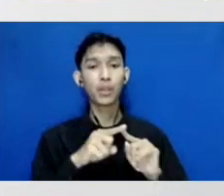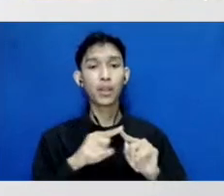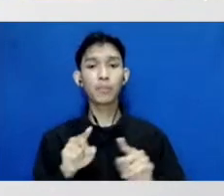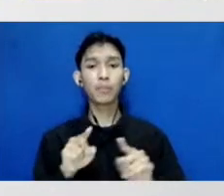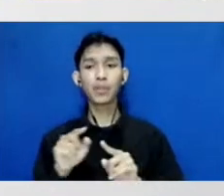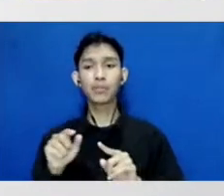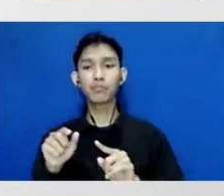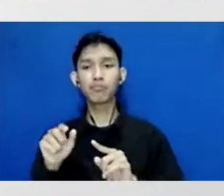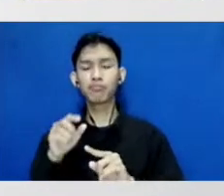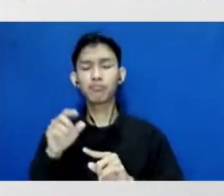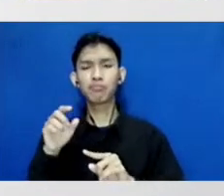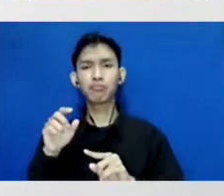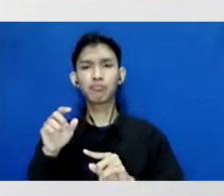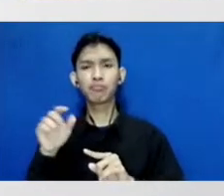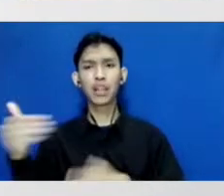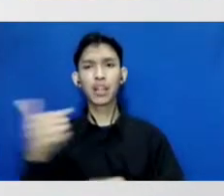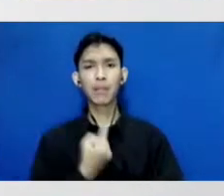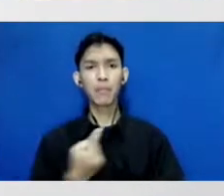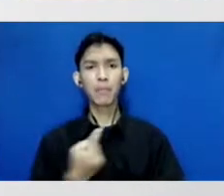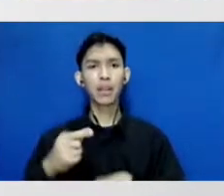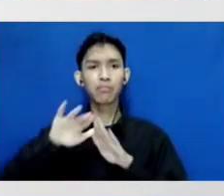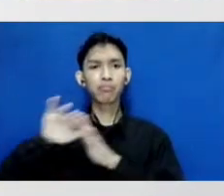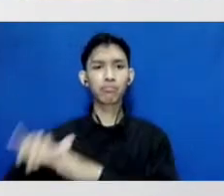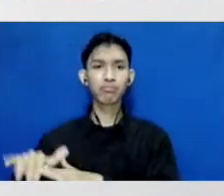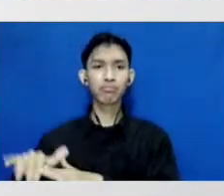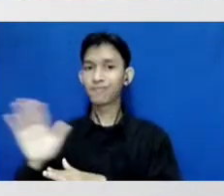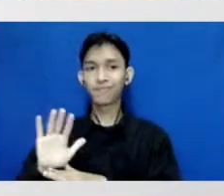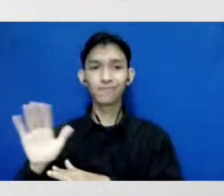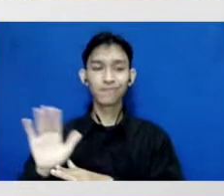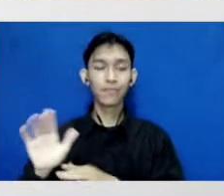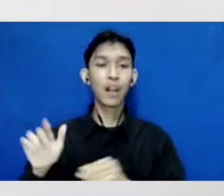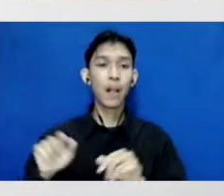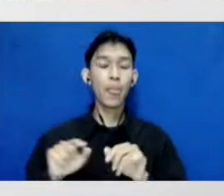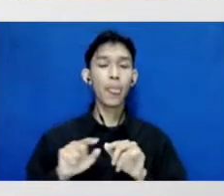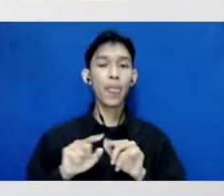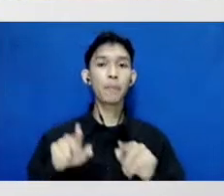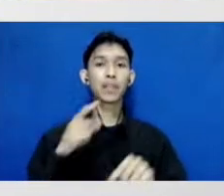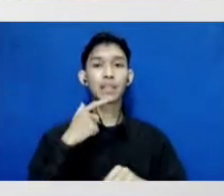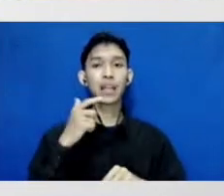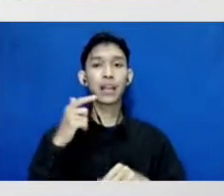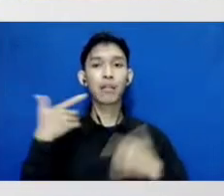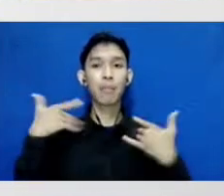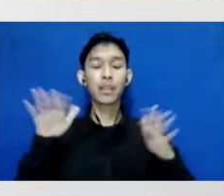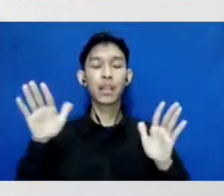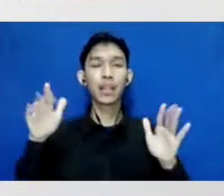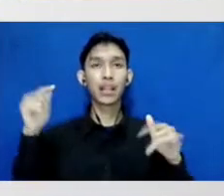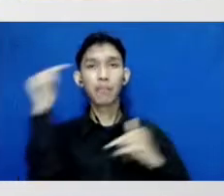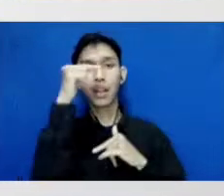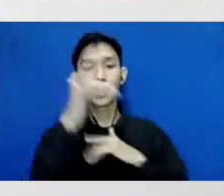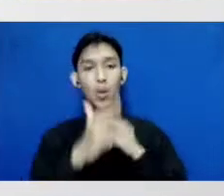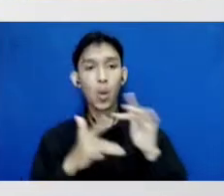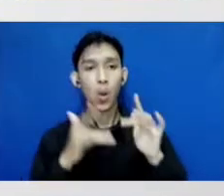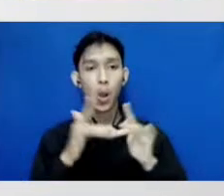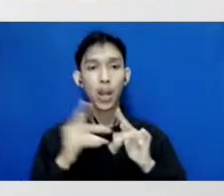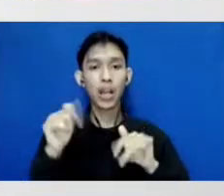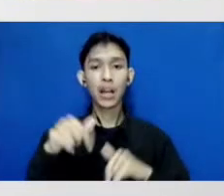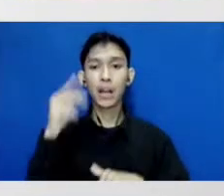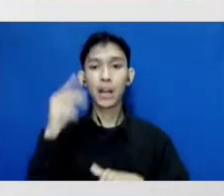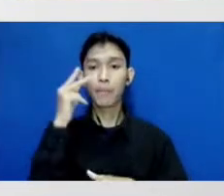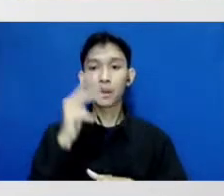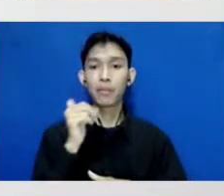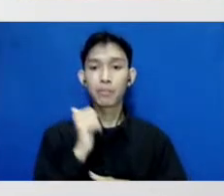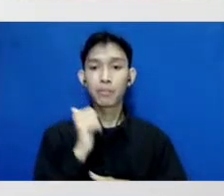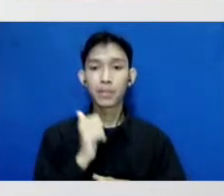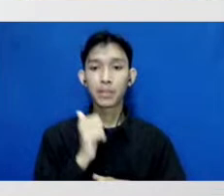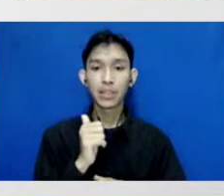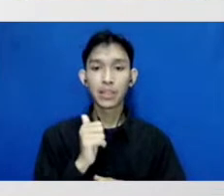pribadi masyarakat. Sementara itu, terkait kebebasan berekspresi online, kita saat ini bisa melihat ada